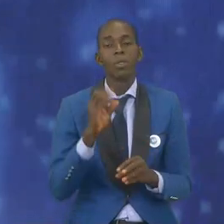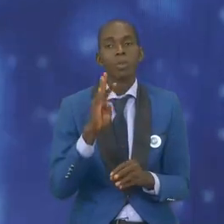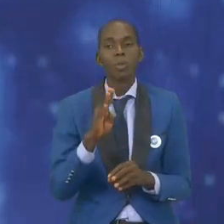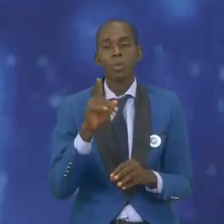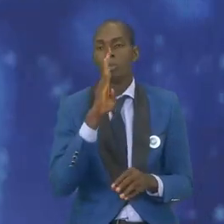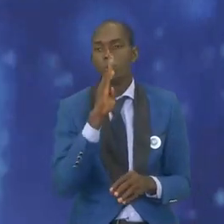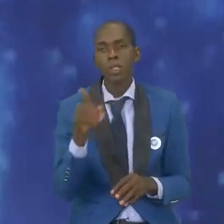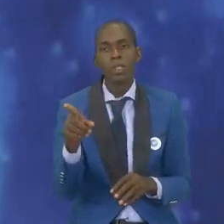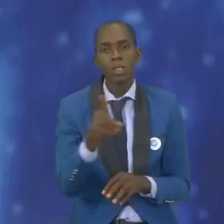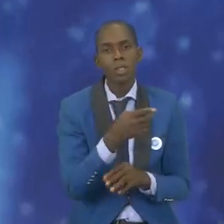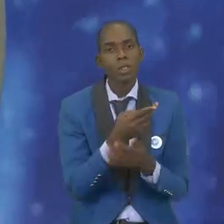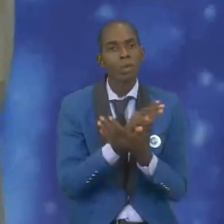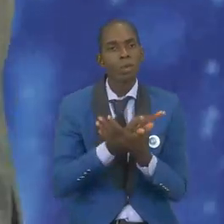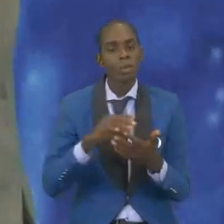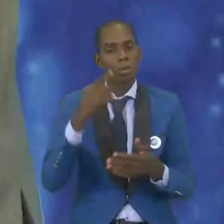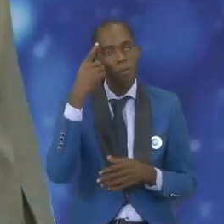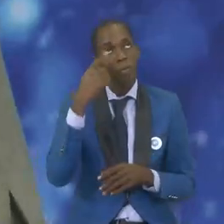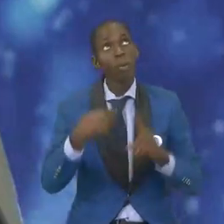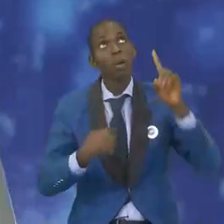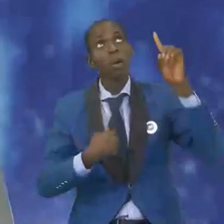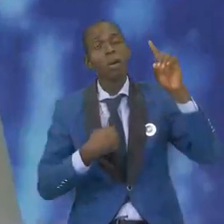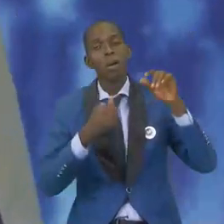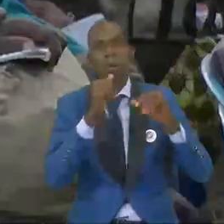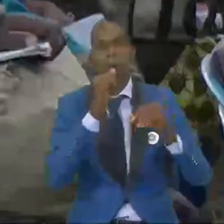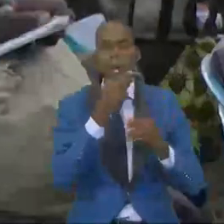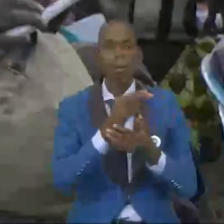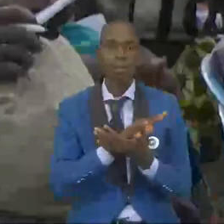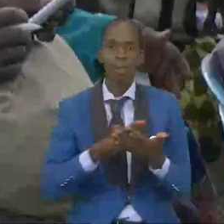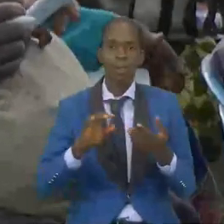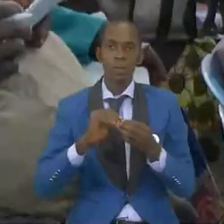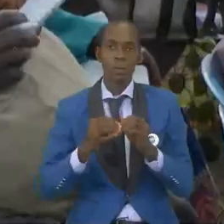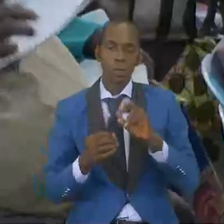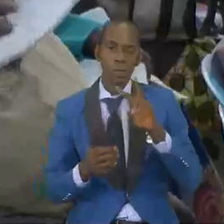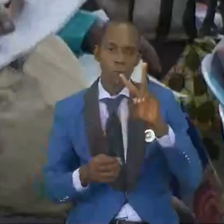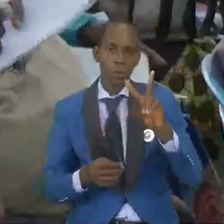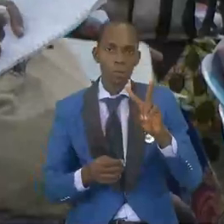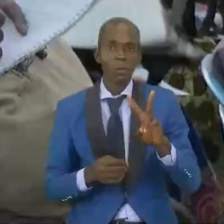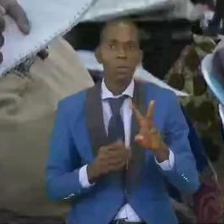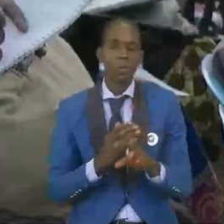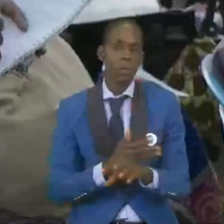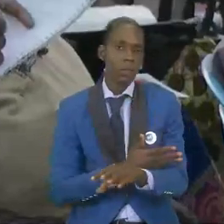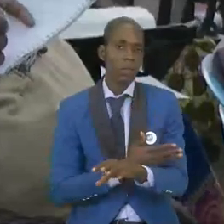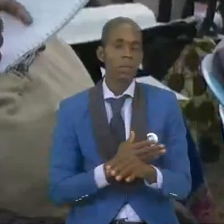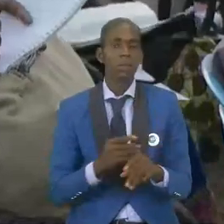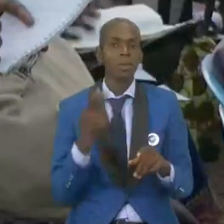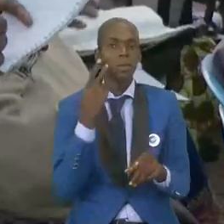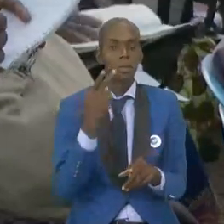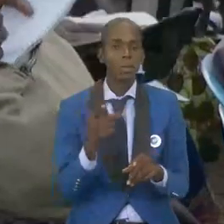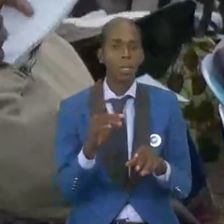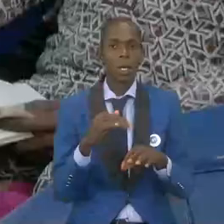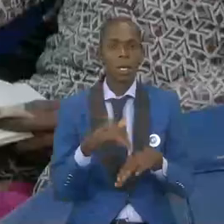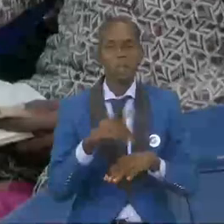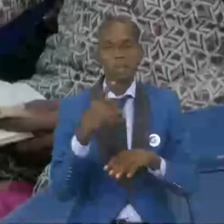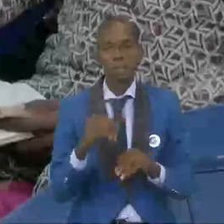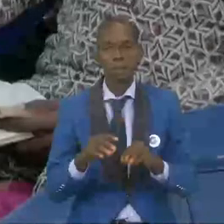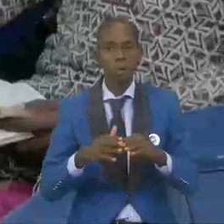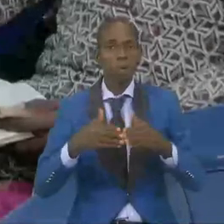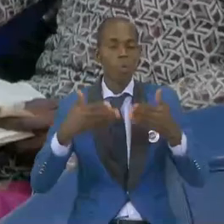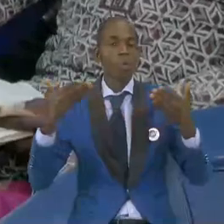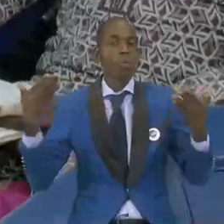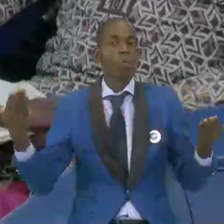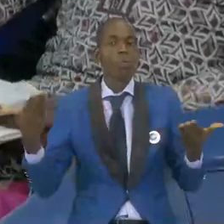actions, la sainteté de toute manière. Alors soyez saints, car je suis saint. Voyons, deuxième élément